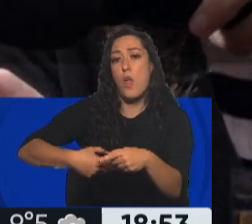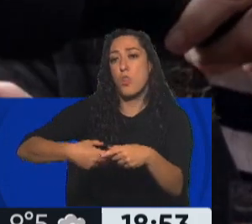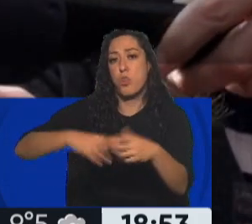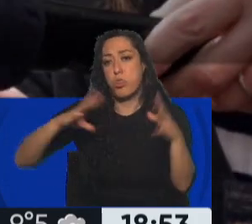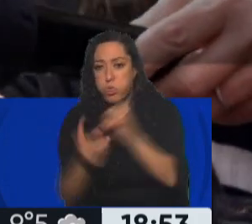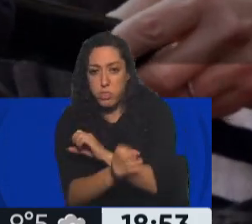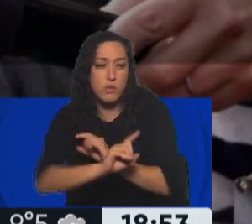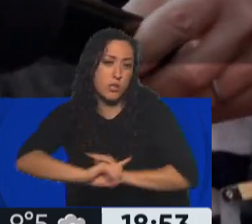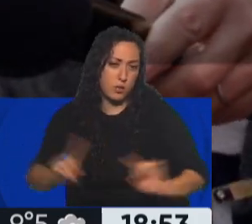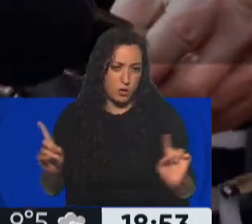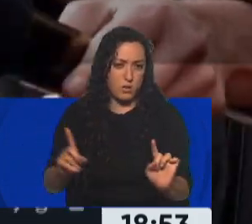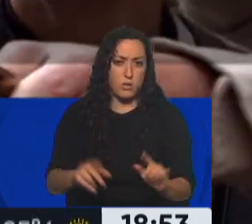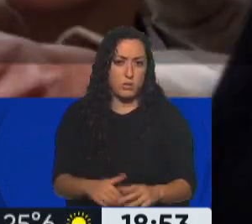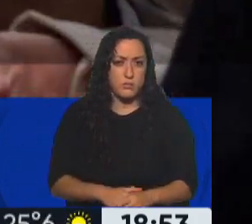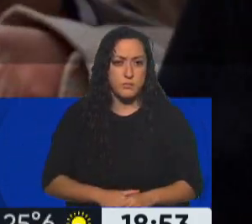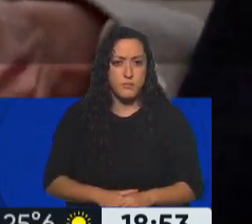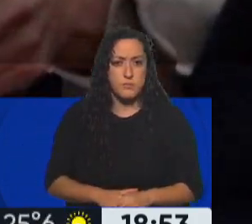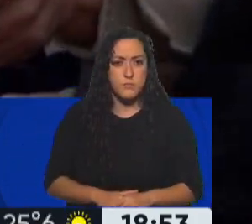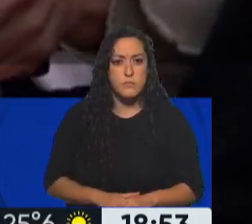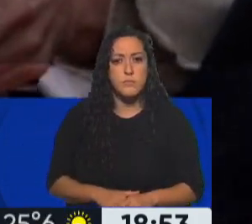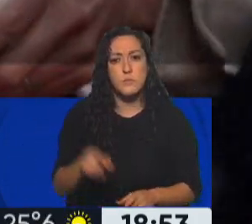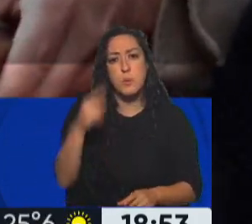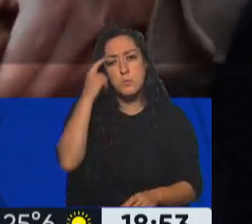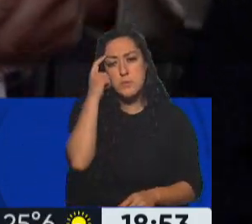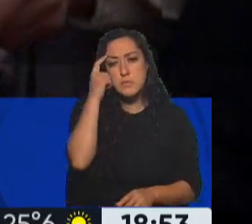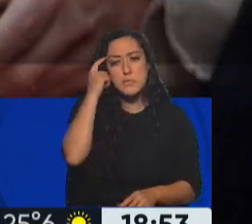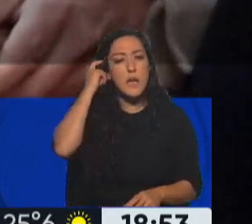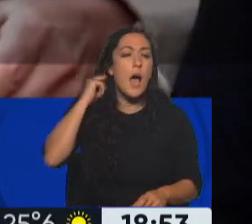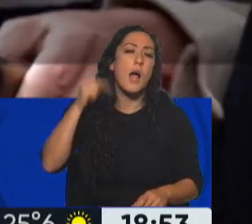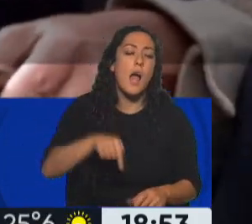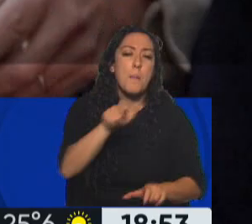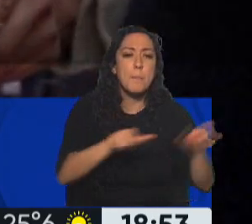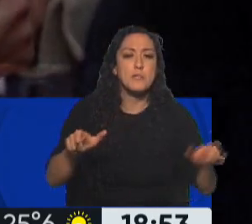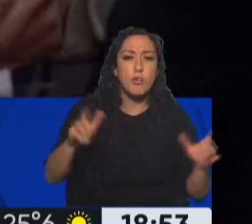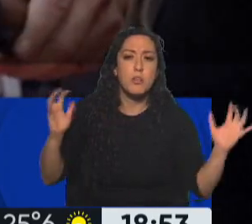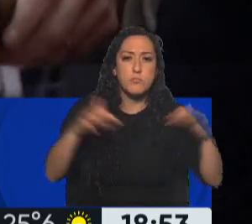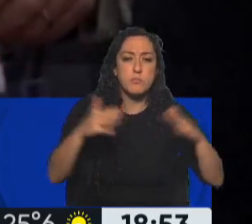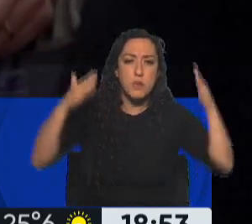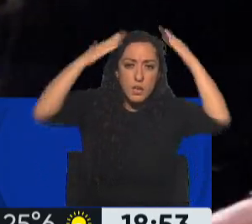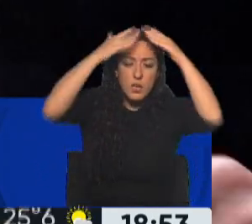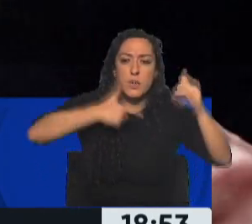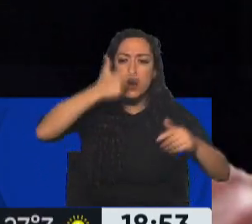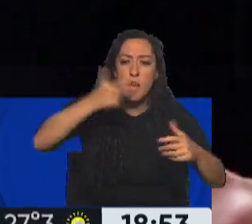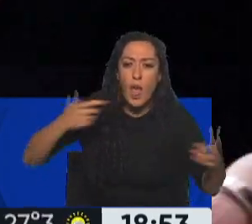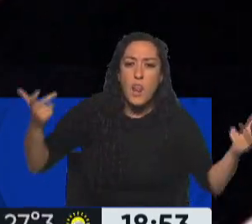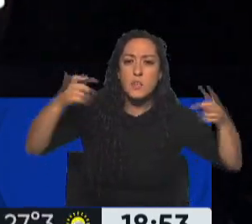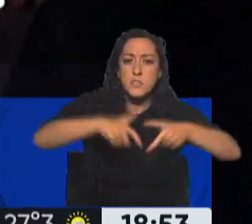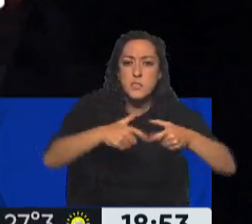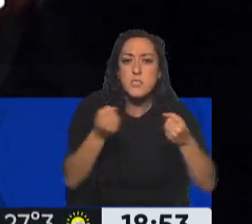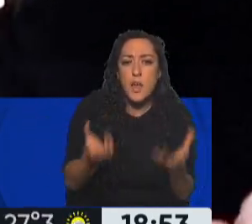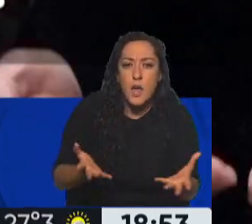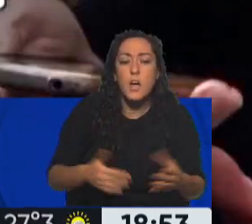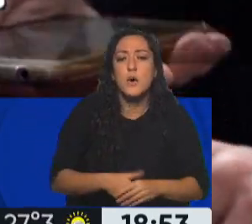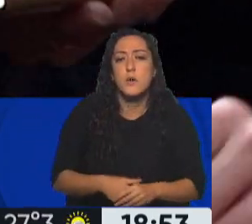cadrà. Senta, ma che clima c'è qui alle congregazioni? L'abbiamo visto entrare anche ieri. Ma per